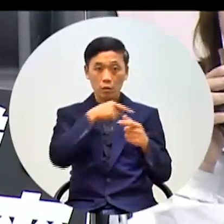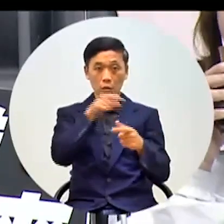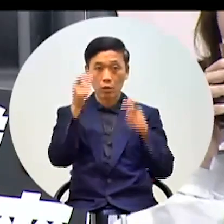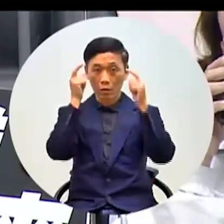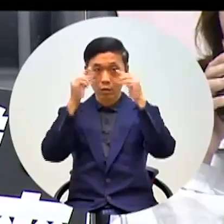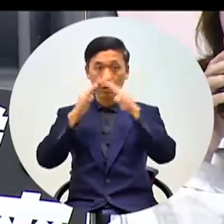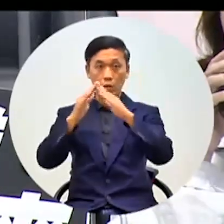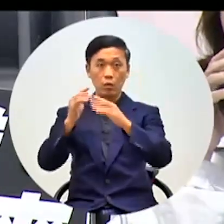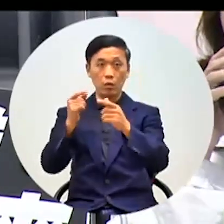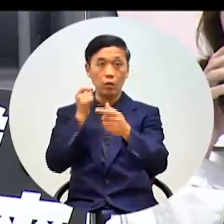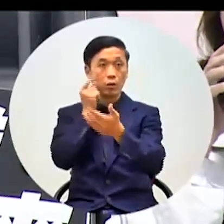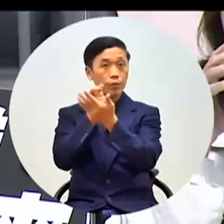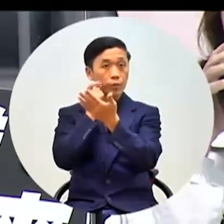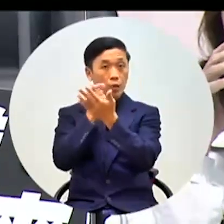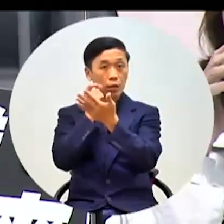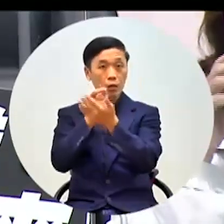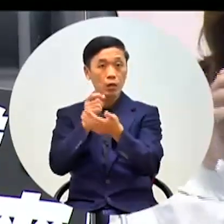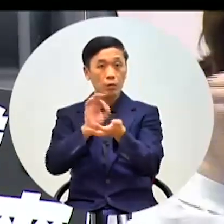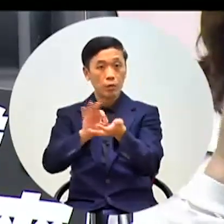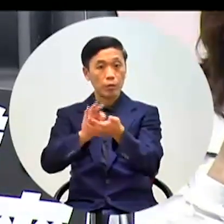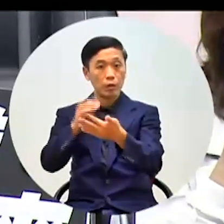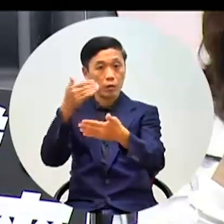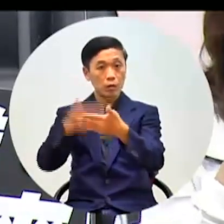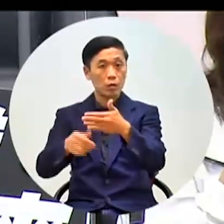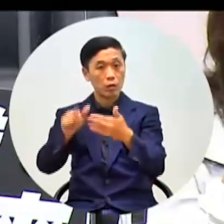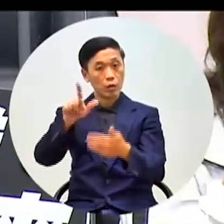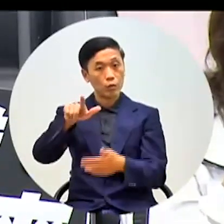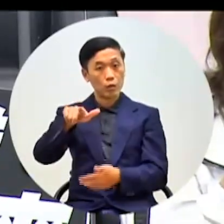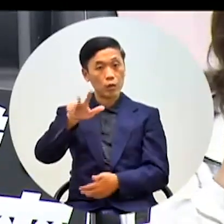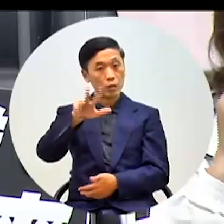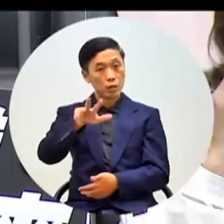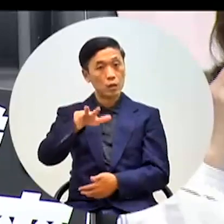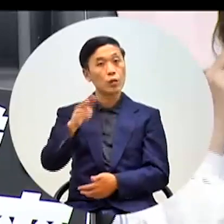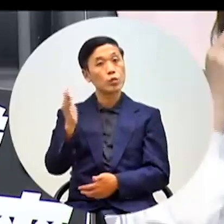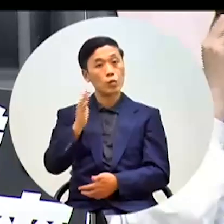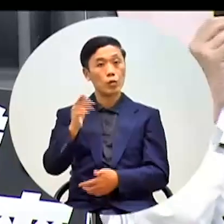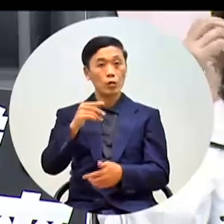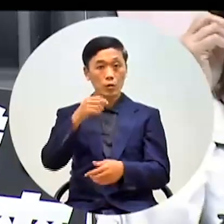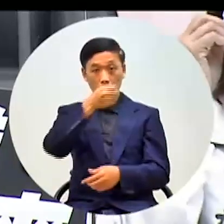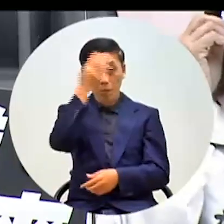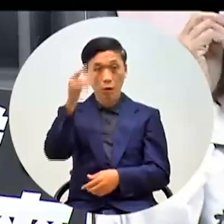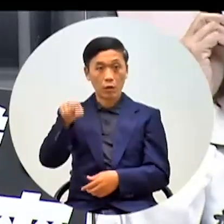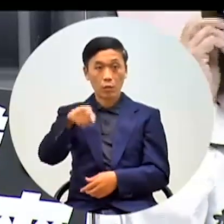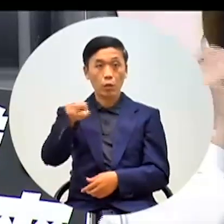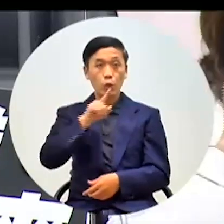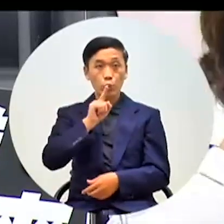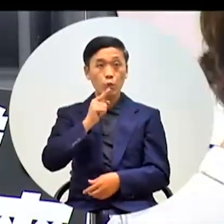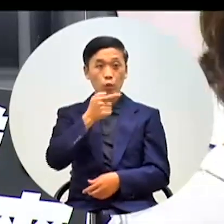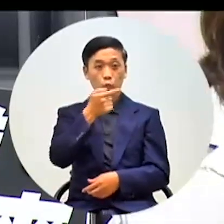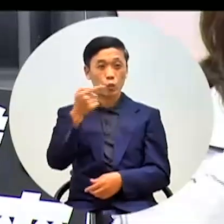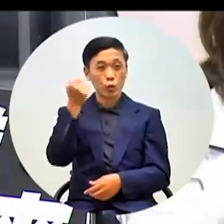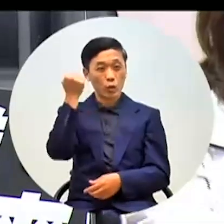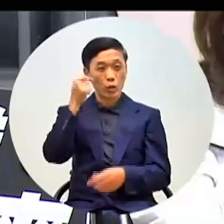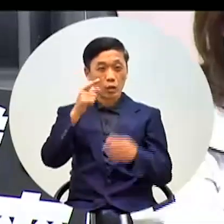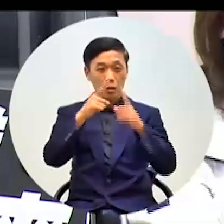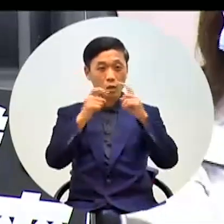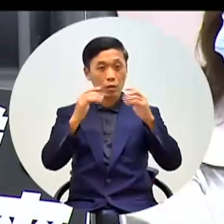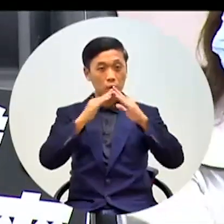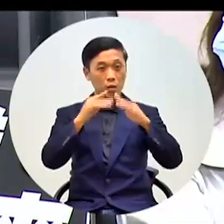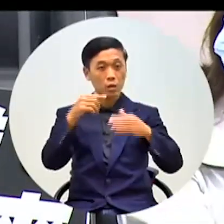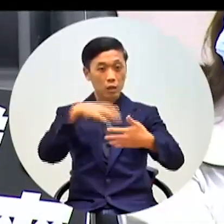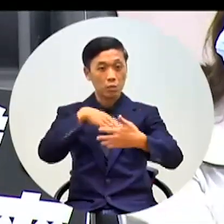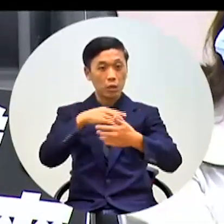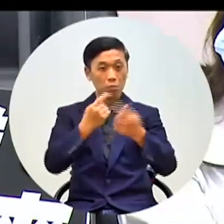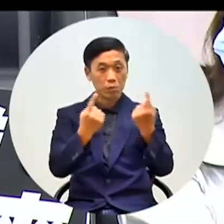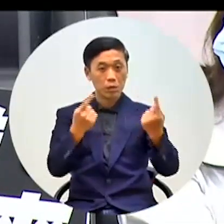月哦，大概结余是6-7千哎，这已经变成我们年轻人口中的最辛苦的城市。起定你敢